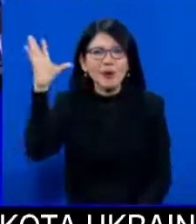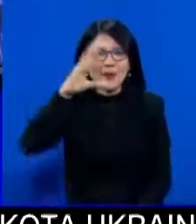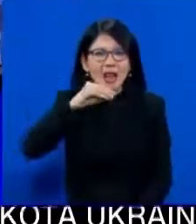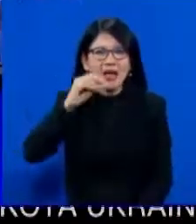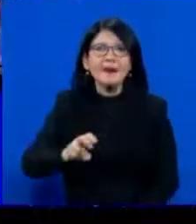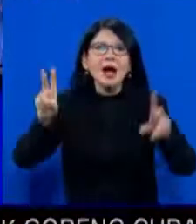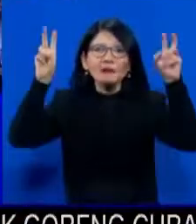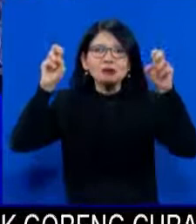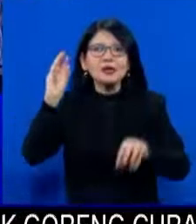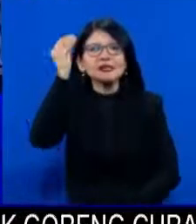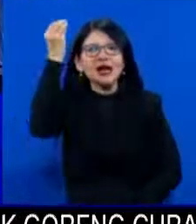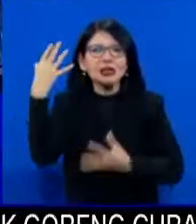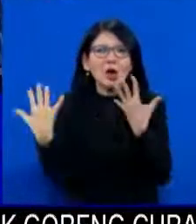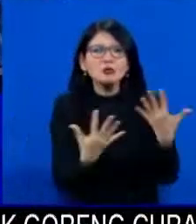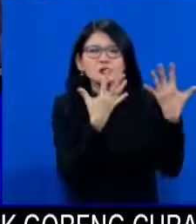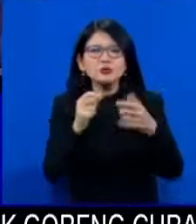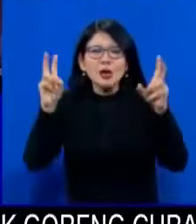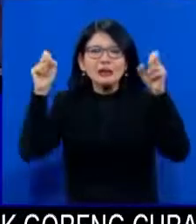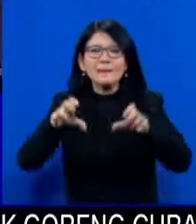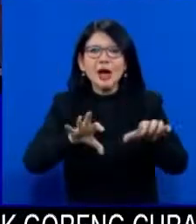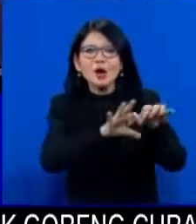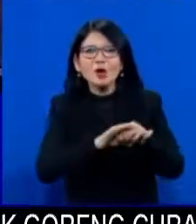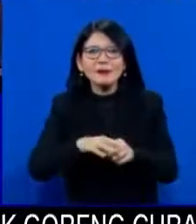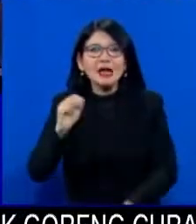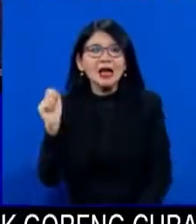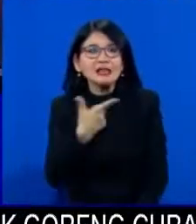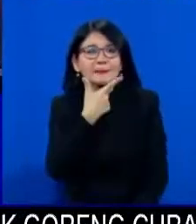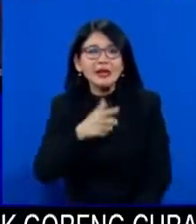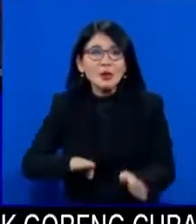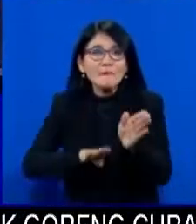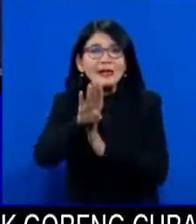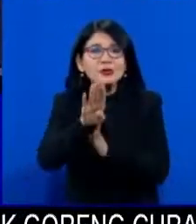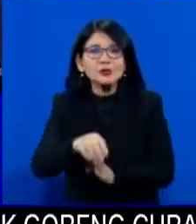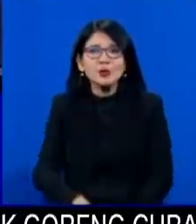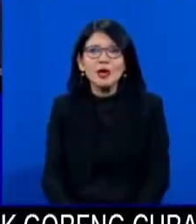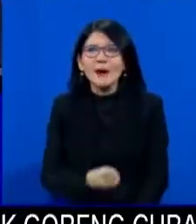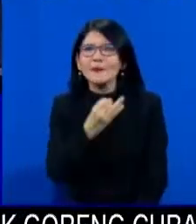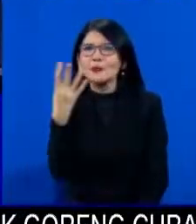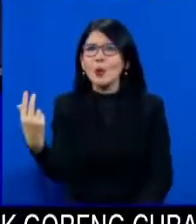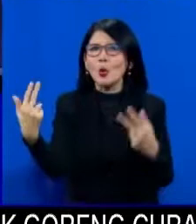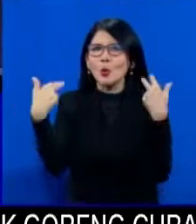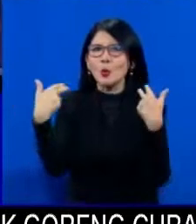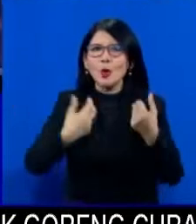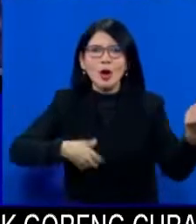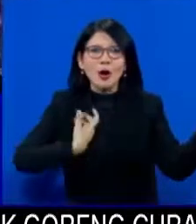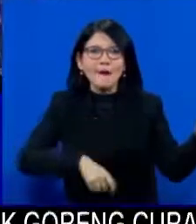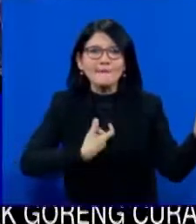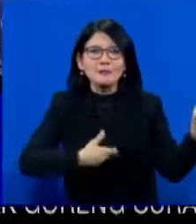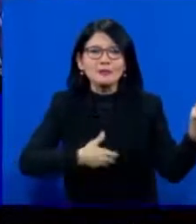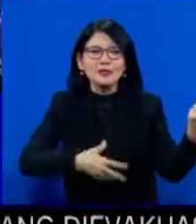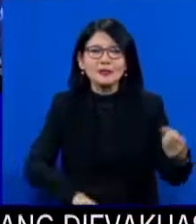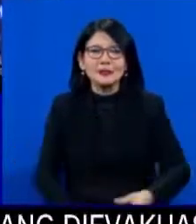Jakarta Hajatan dengan tema kolaborasi, akselerasi, dan elevasi ini menampilkan sejumlah penampilan menarik dari musisi papan